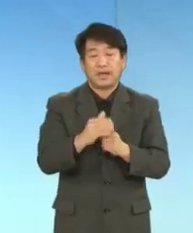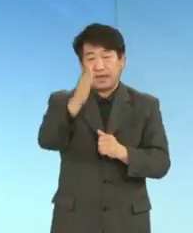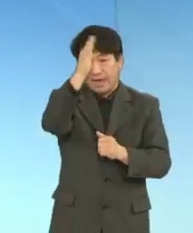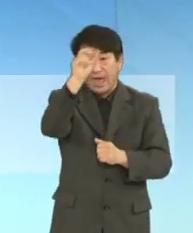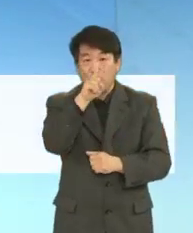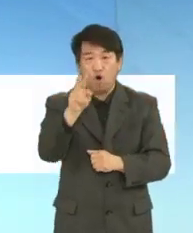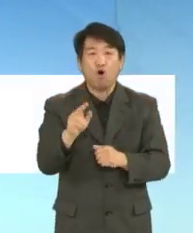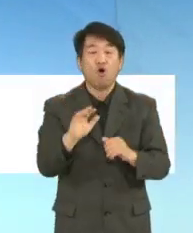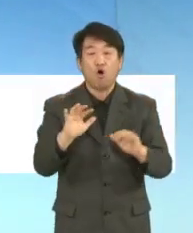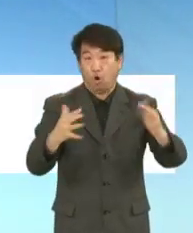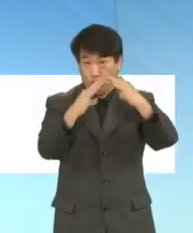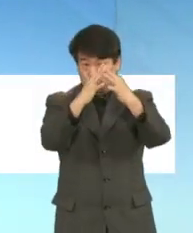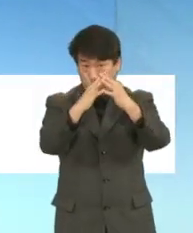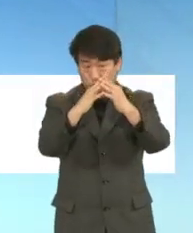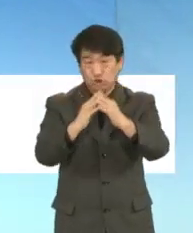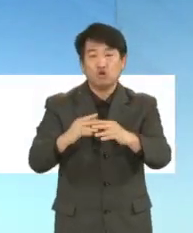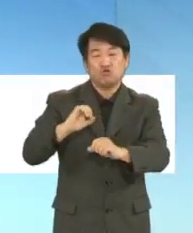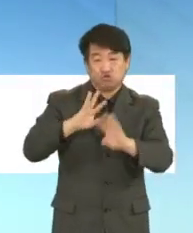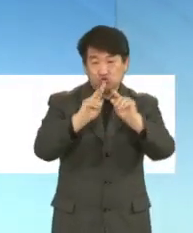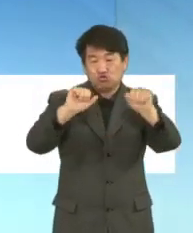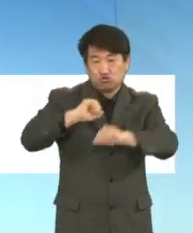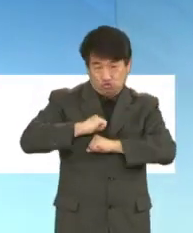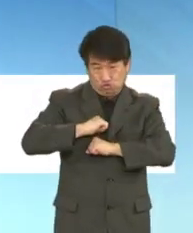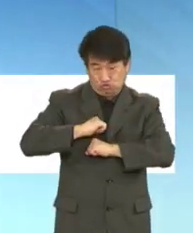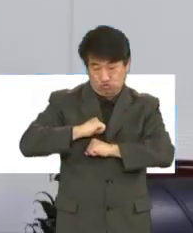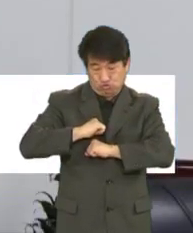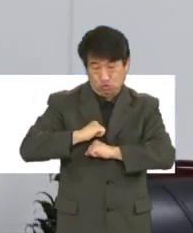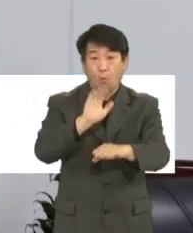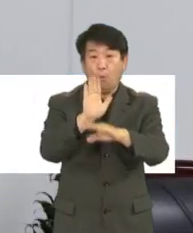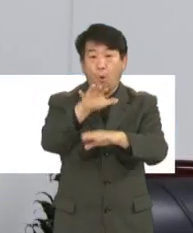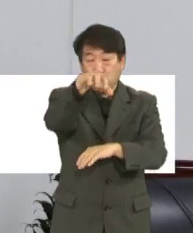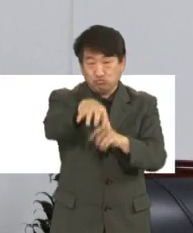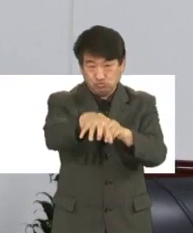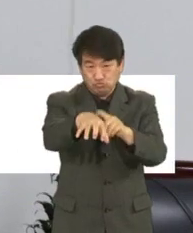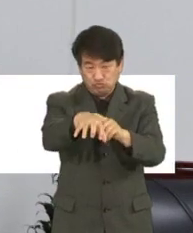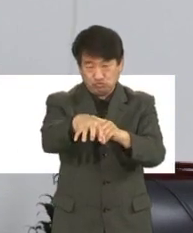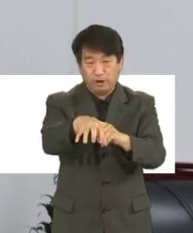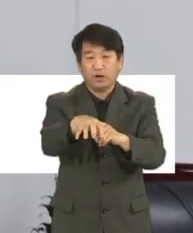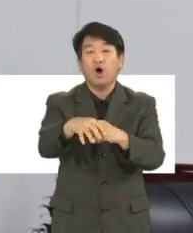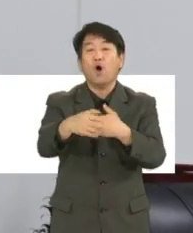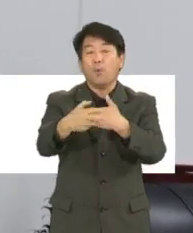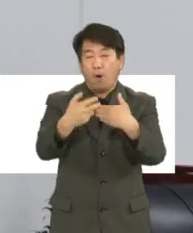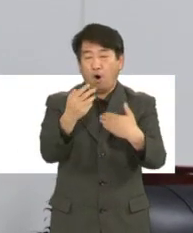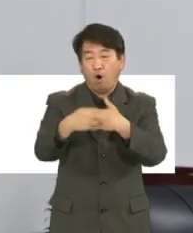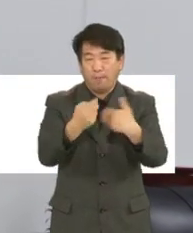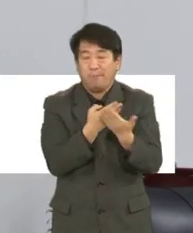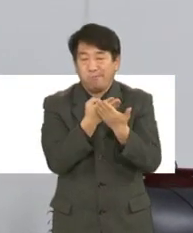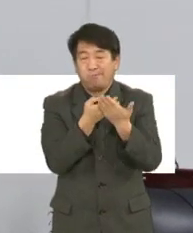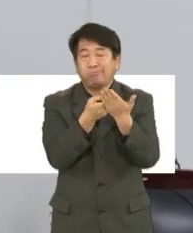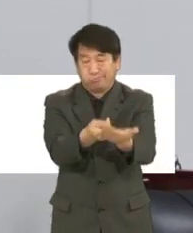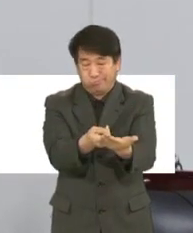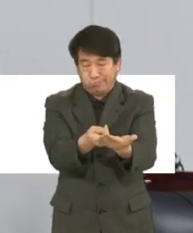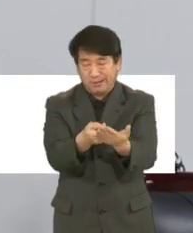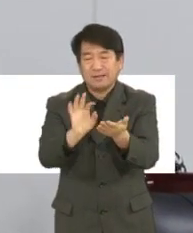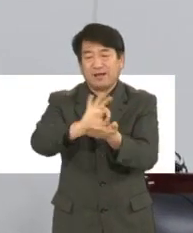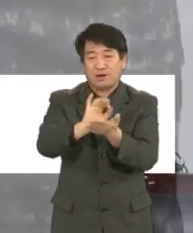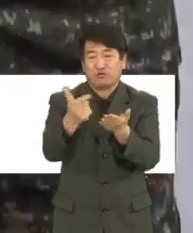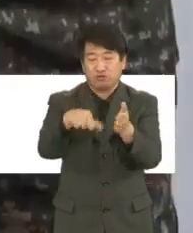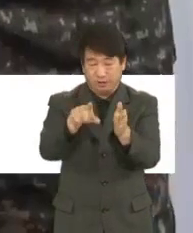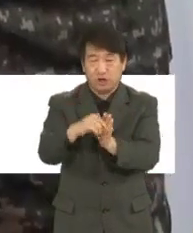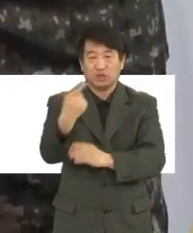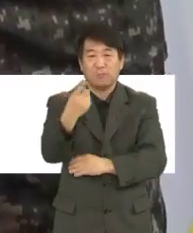계룡건설은 설 명절을 앞두고 육군본부를 찾아 와병 중인 예비역들에게 써달라며 위문금 1000만원을 전달했습니다